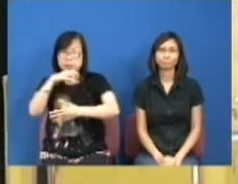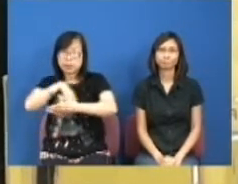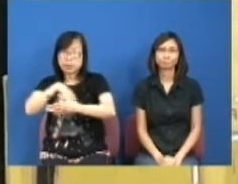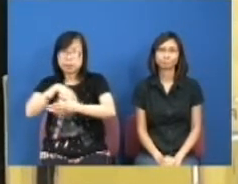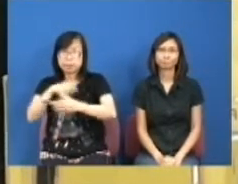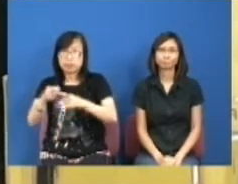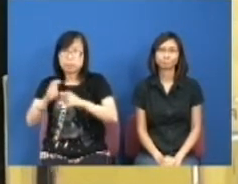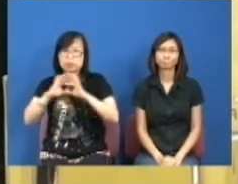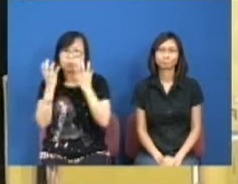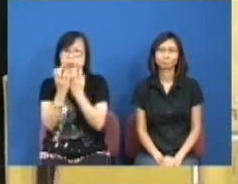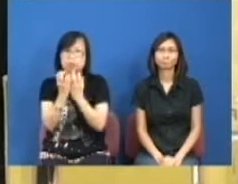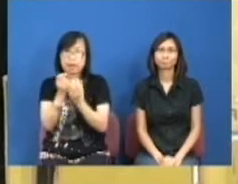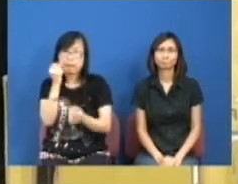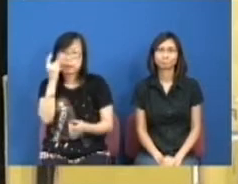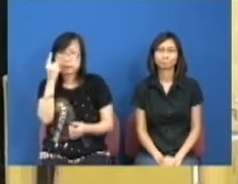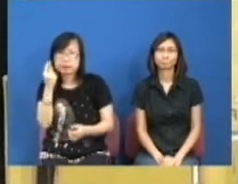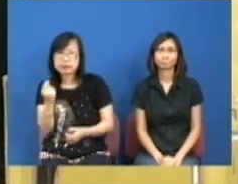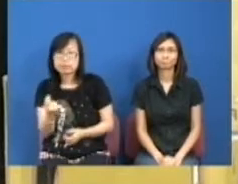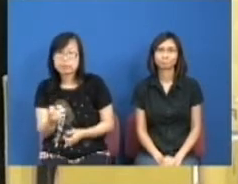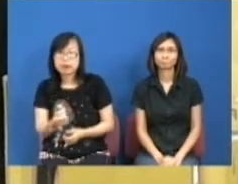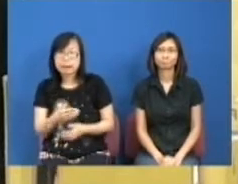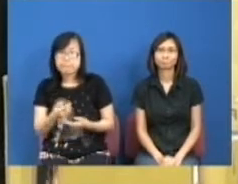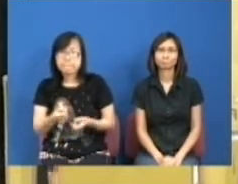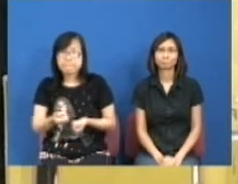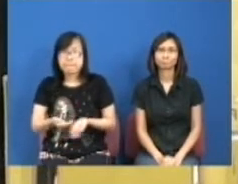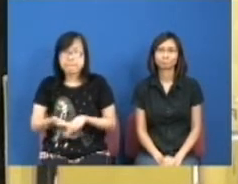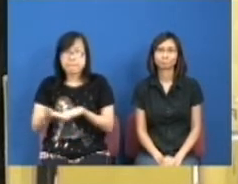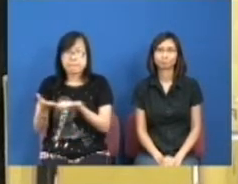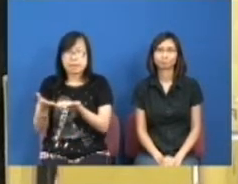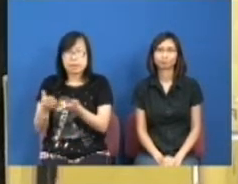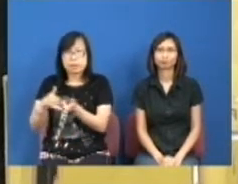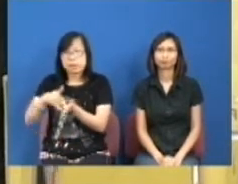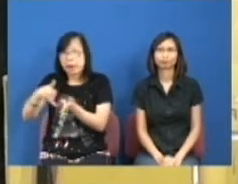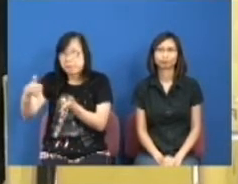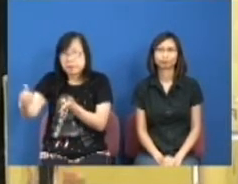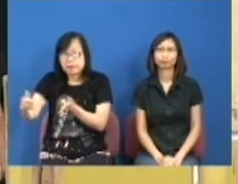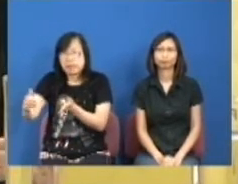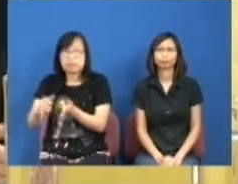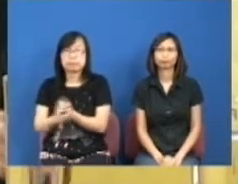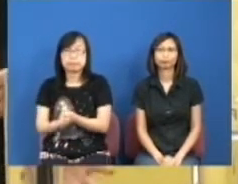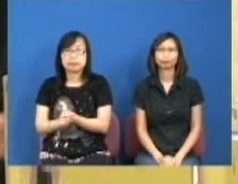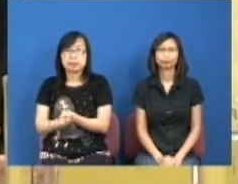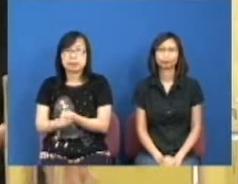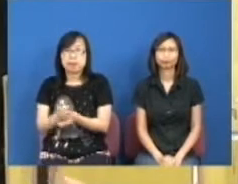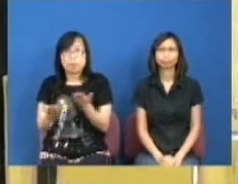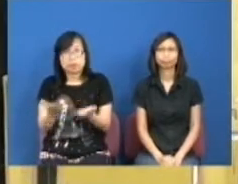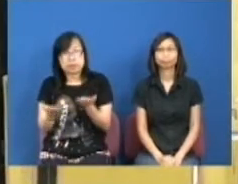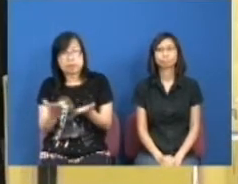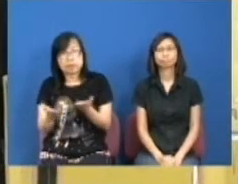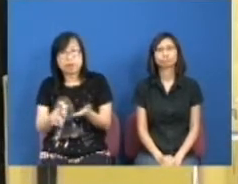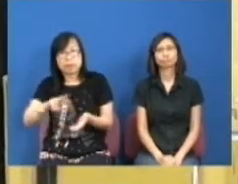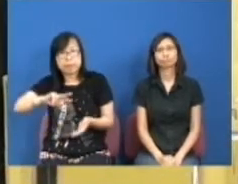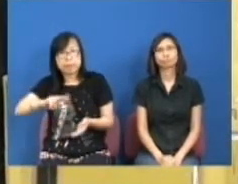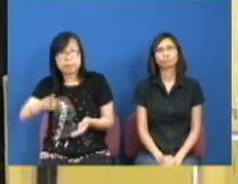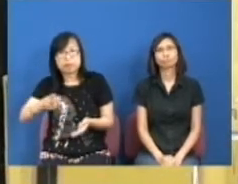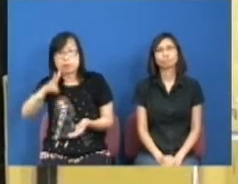的公民團體是不是特別容易被歸邊的呢，或者是即是會變得是